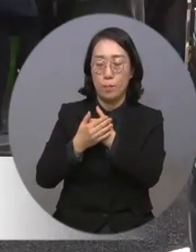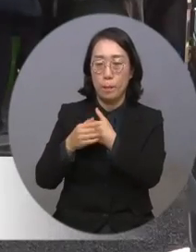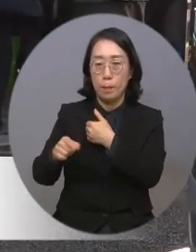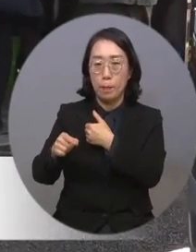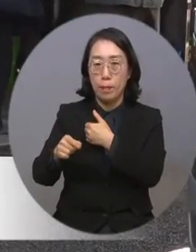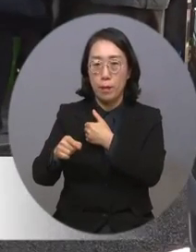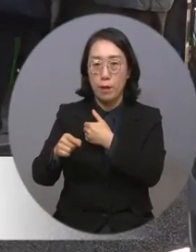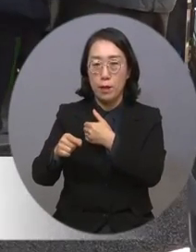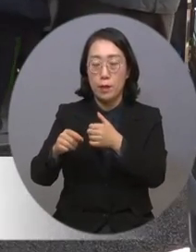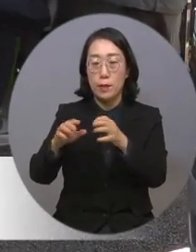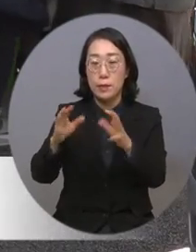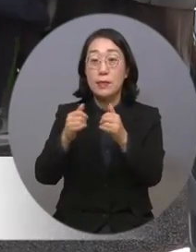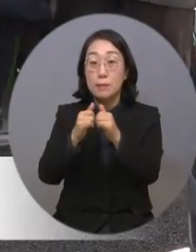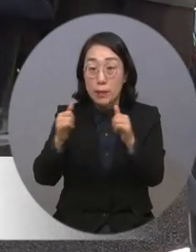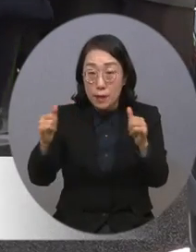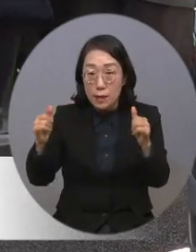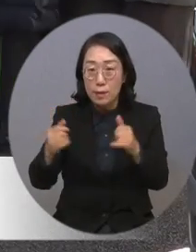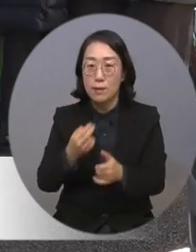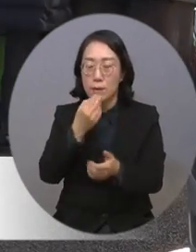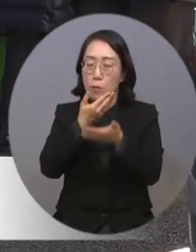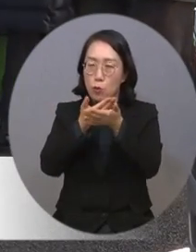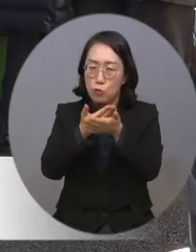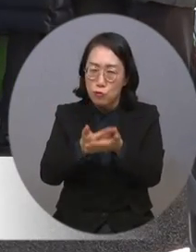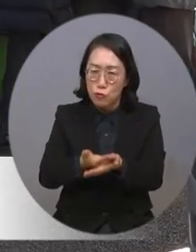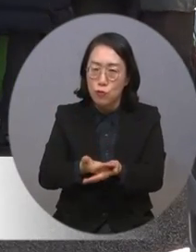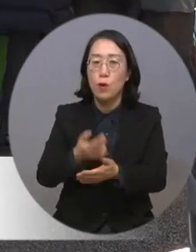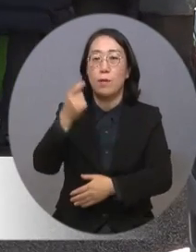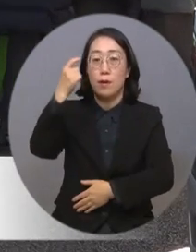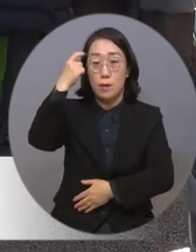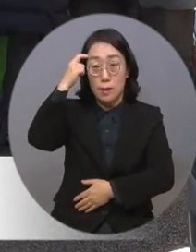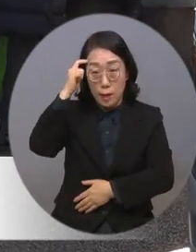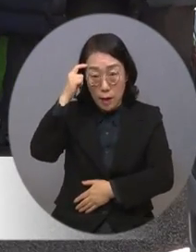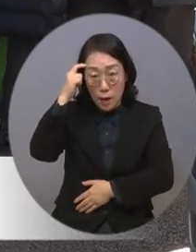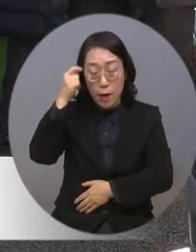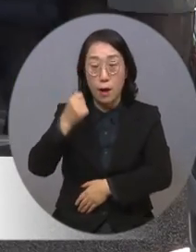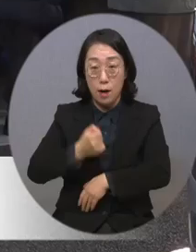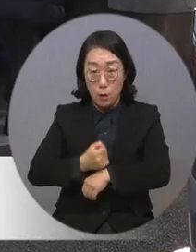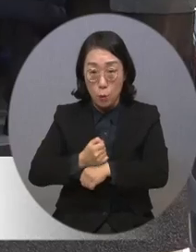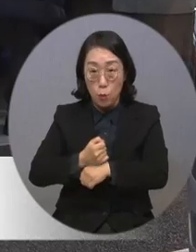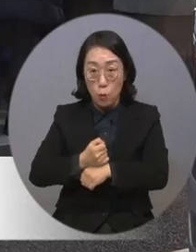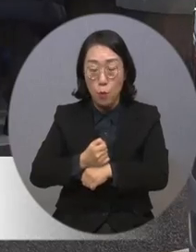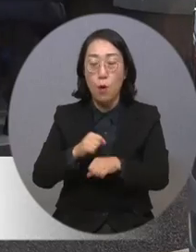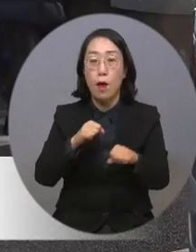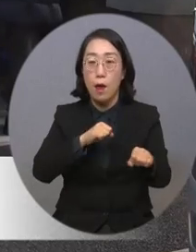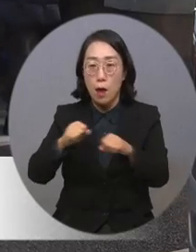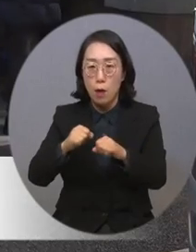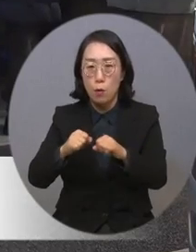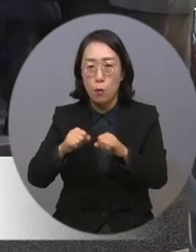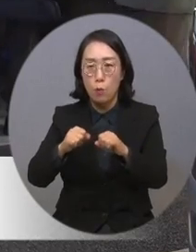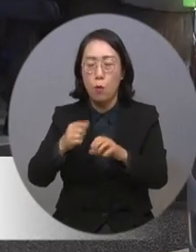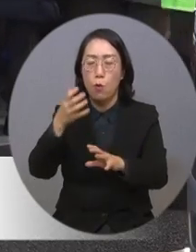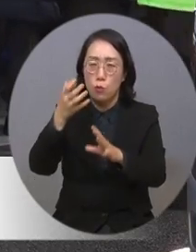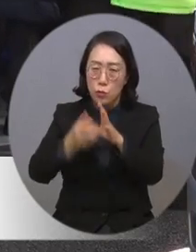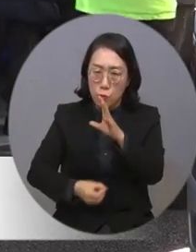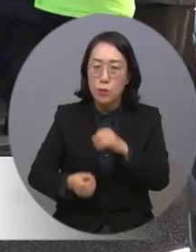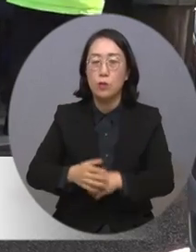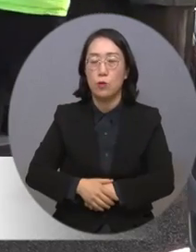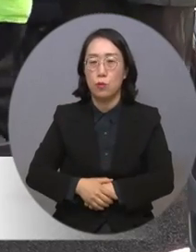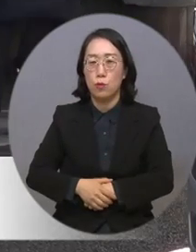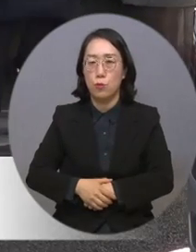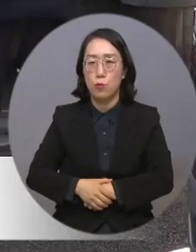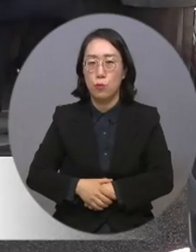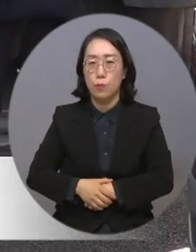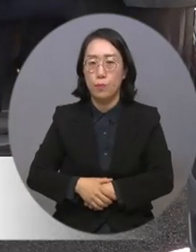시민들이 그 생명의 소중함을 함께 나누기 위해서 실천하는 국가 전체적으로 봐서라도